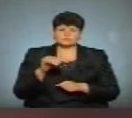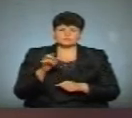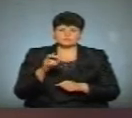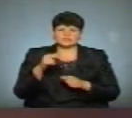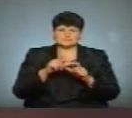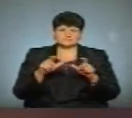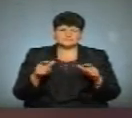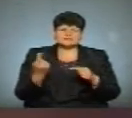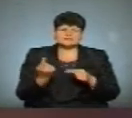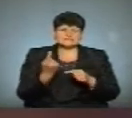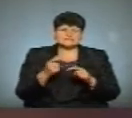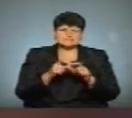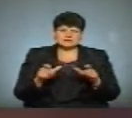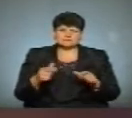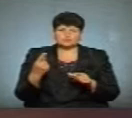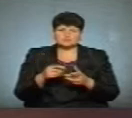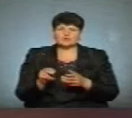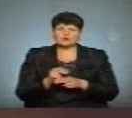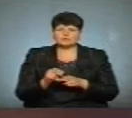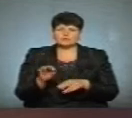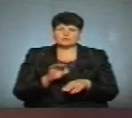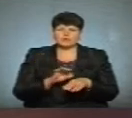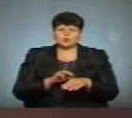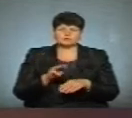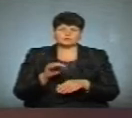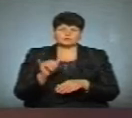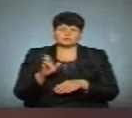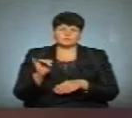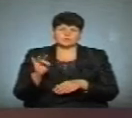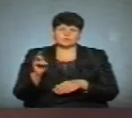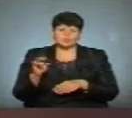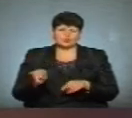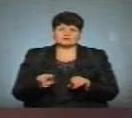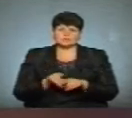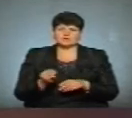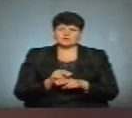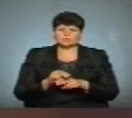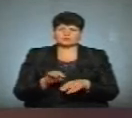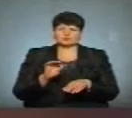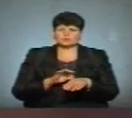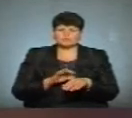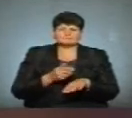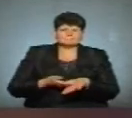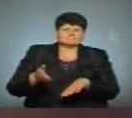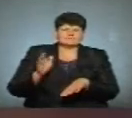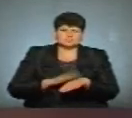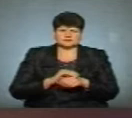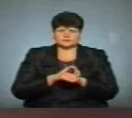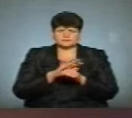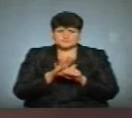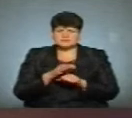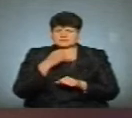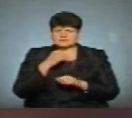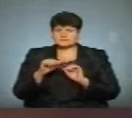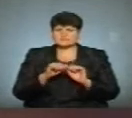заклад в області, в якому лікують хворих на туберкульоз. Також у ньому лікують важких хворих на COVID-19, розповів